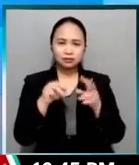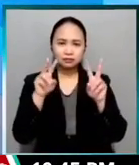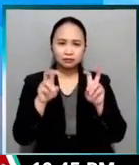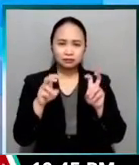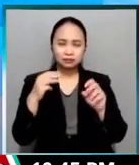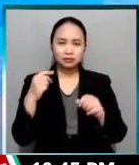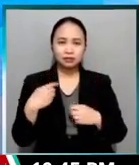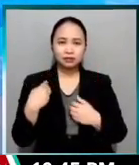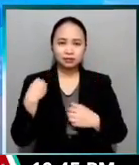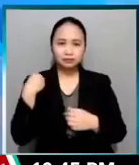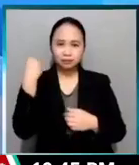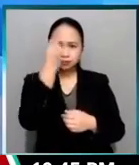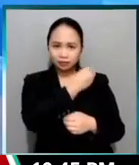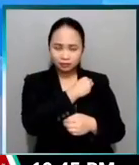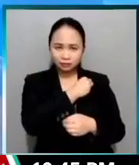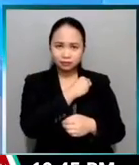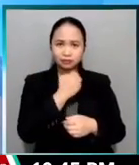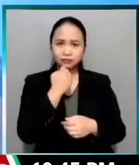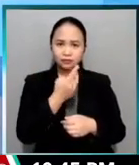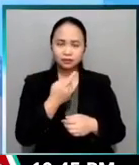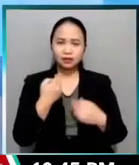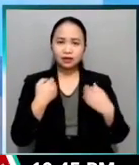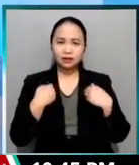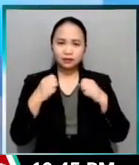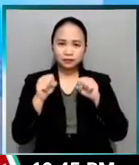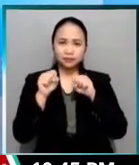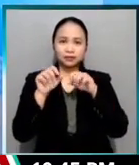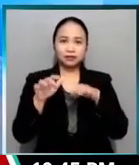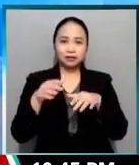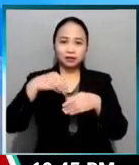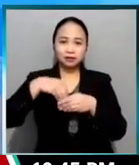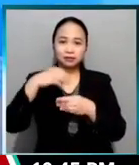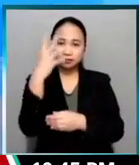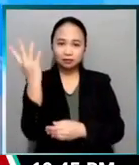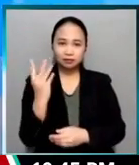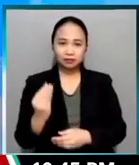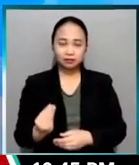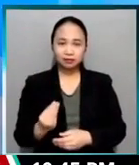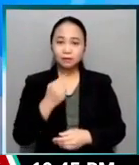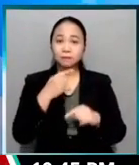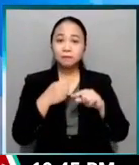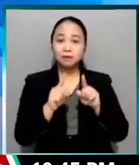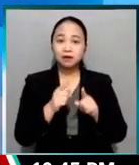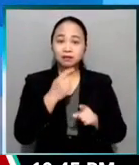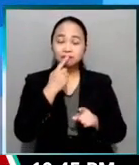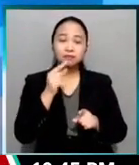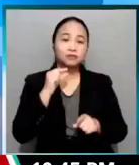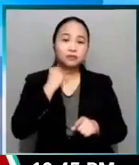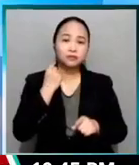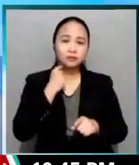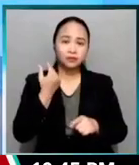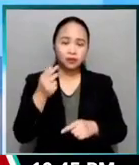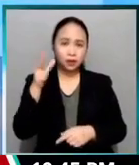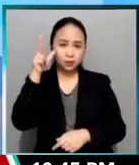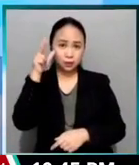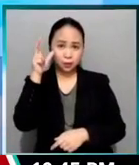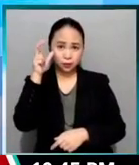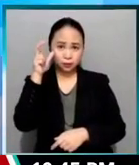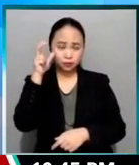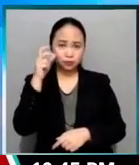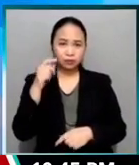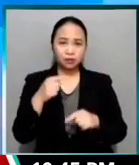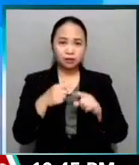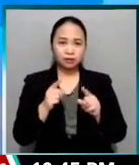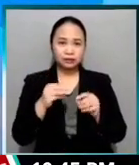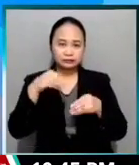na sinasabing naghimala sa Lipa, Batangas. Maringi tinanggi ng pari na sinabi niyang demonyo ang umunoy aparisyon ng Birheng Maria.